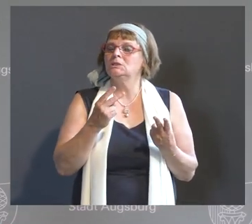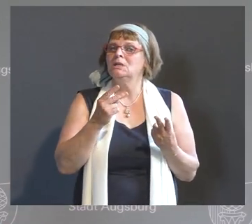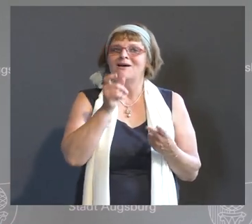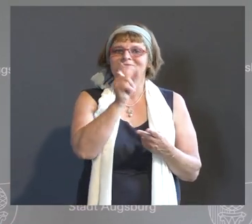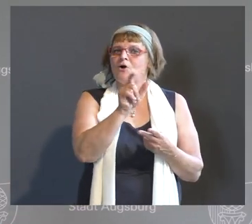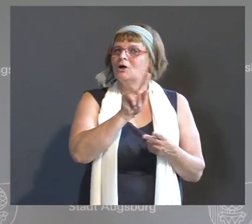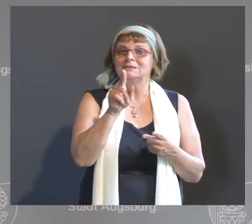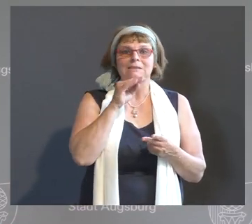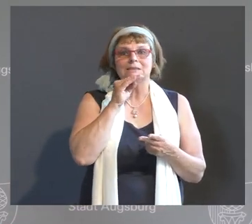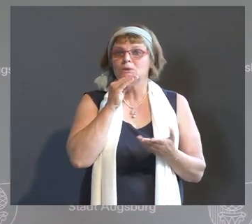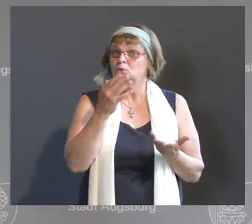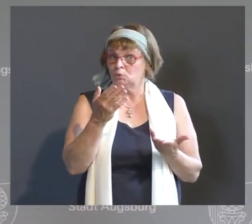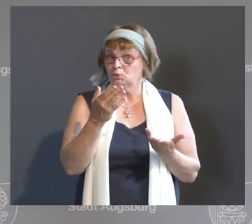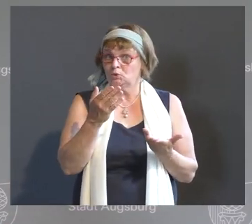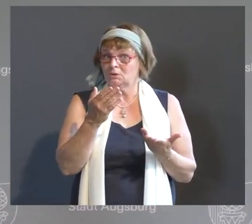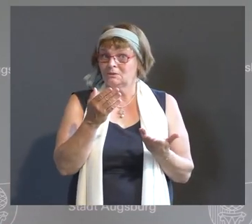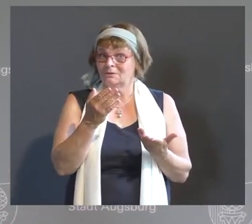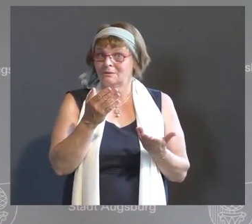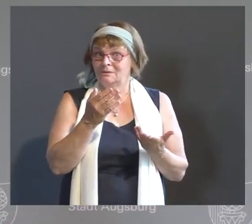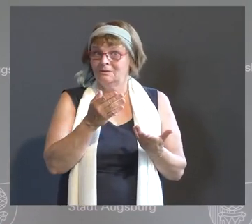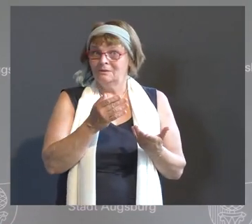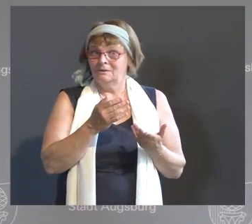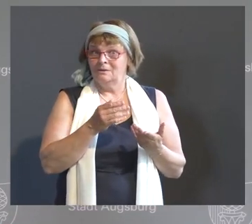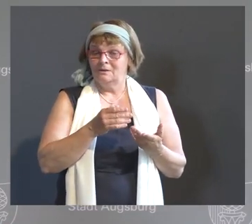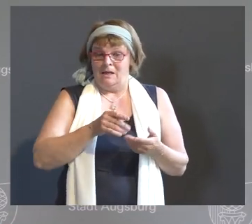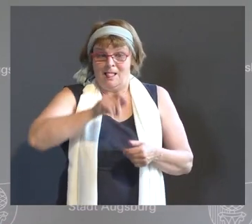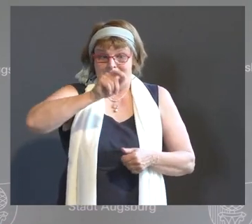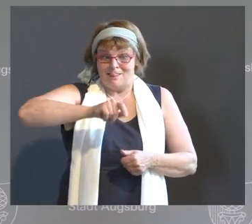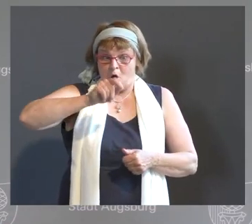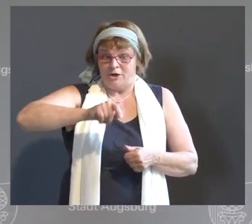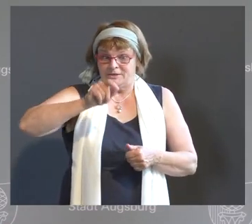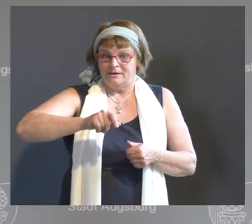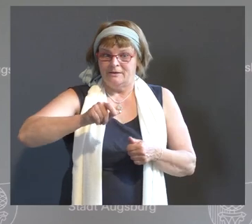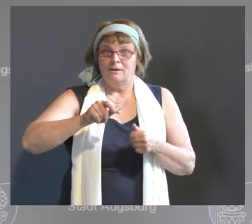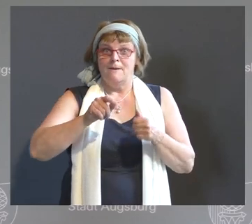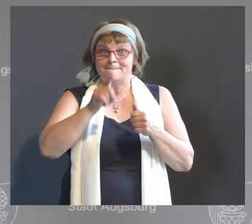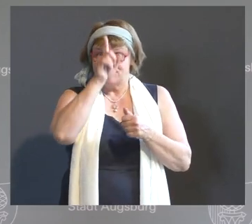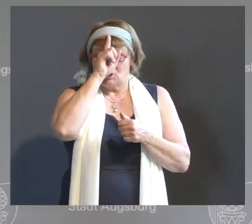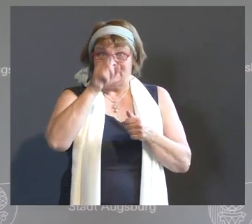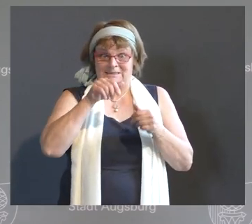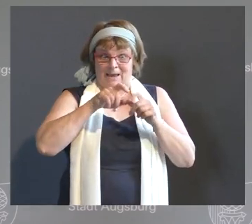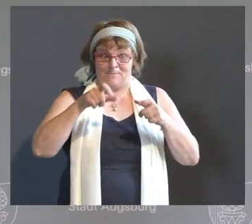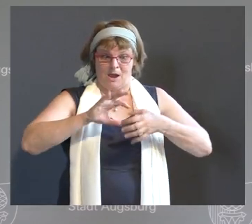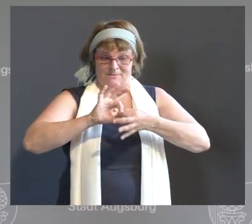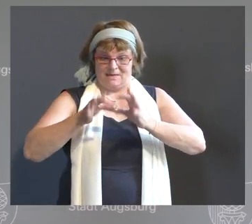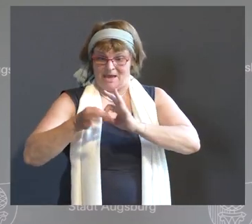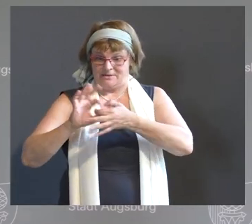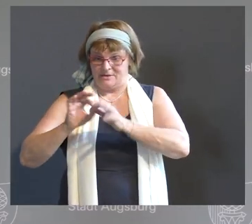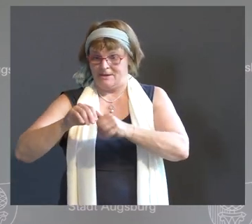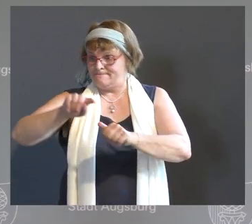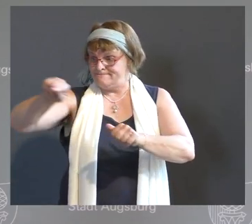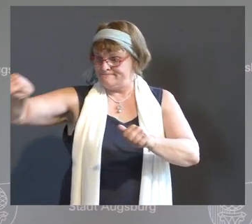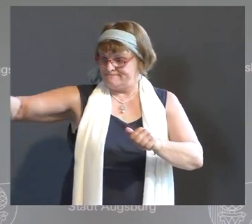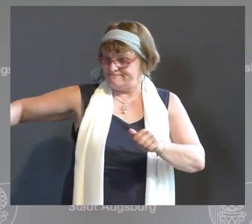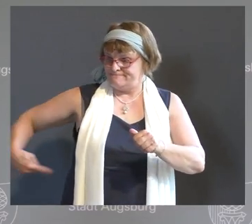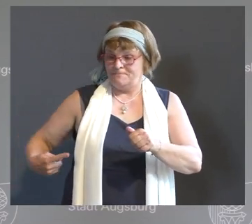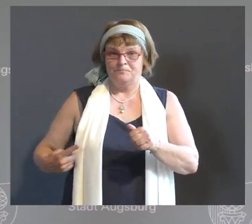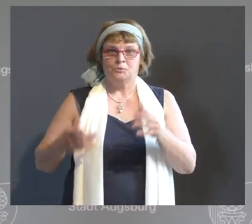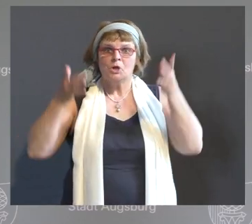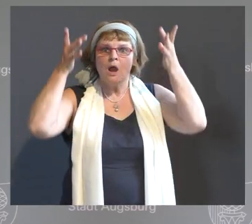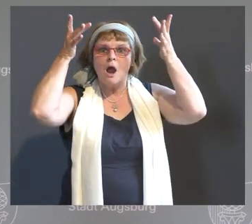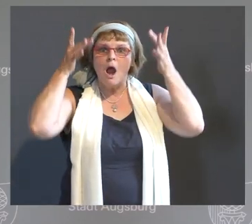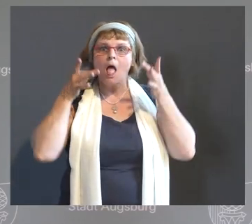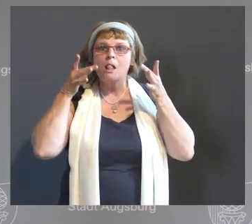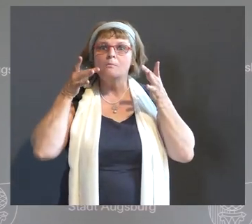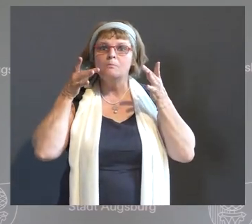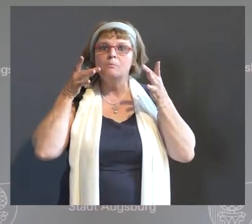Schaumeier erwähnt hatte, wurden zum Beispiel von hinten herangeführt. Es wurde gezeigt, dass man sozusagen jetzt den Helm aufzieht. Dann dauerte es aber immer noch